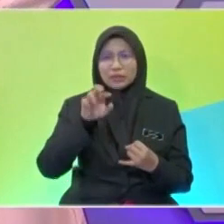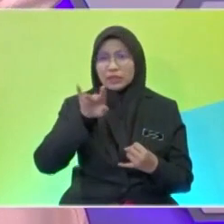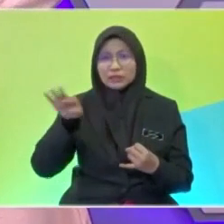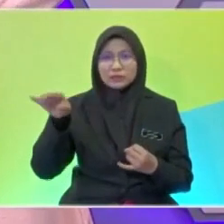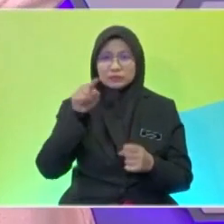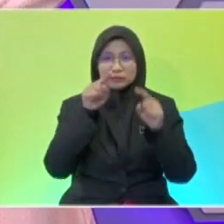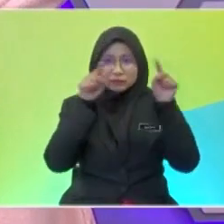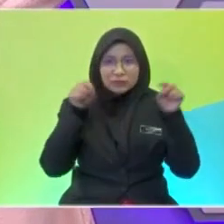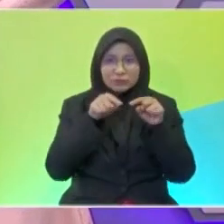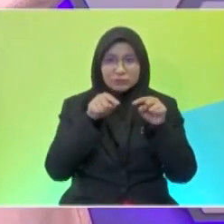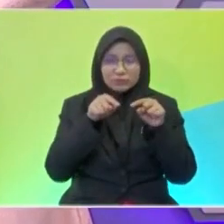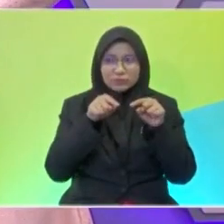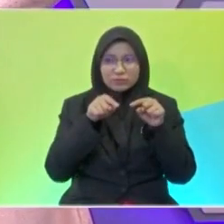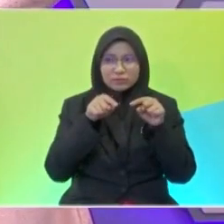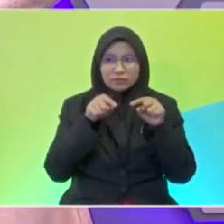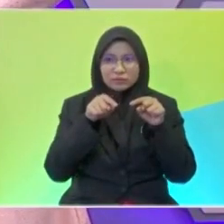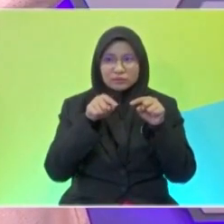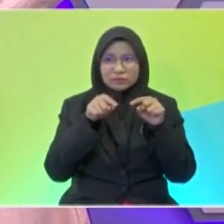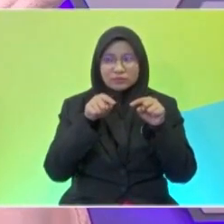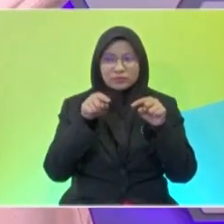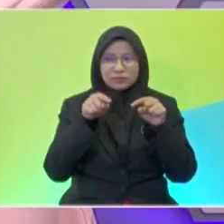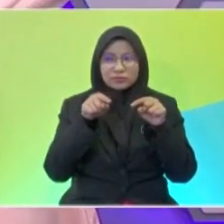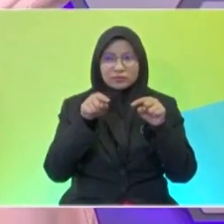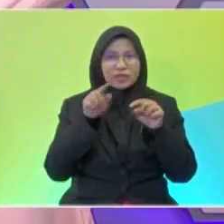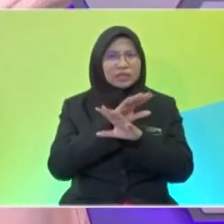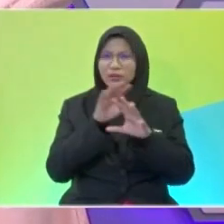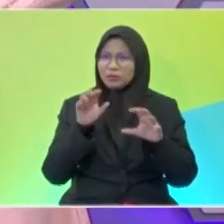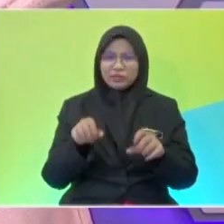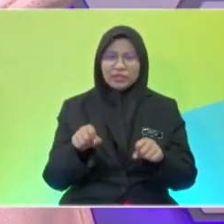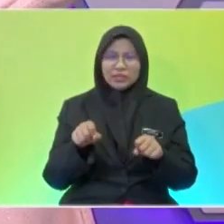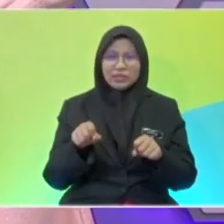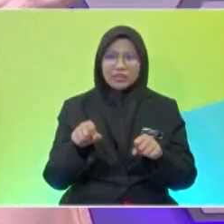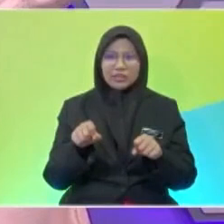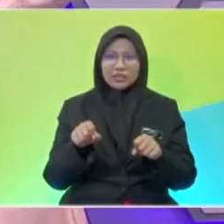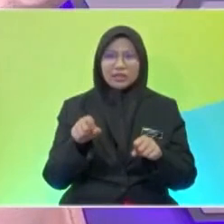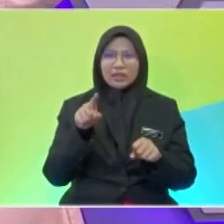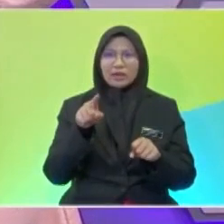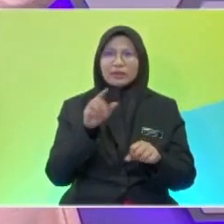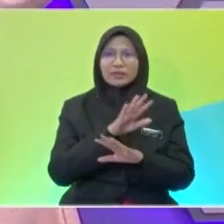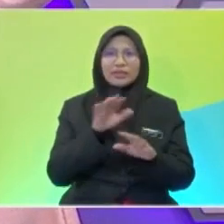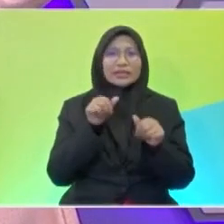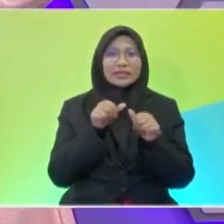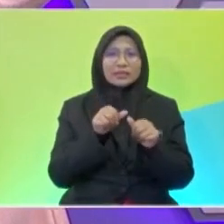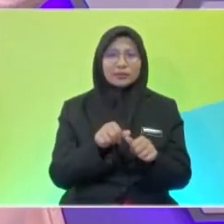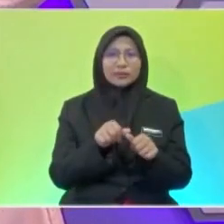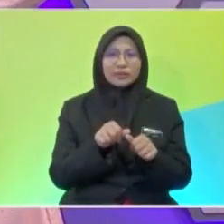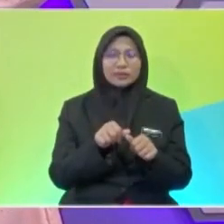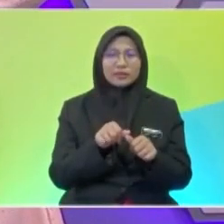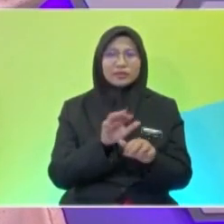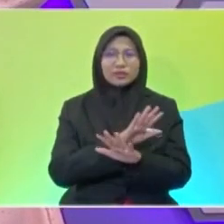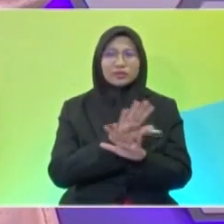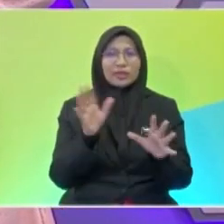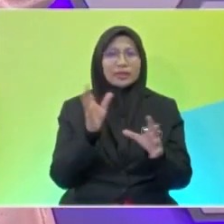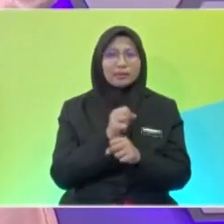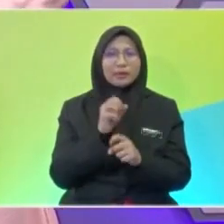ruang jawaban maka calon dianggap tidak menepati arahan dan boleh dianggap tidak mendapat